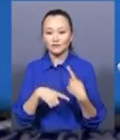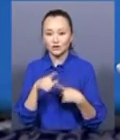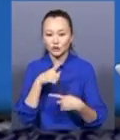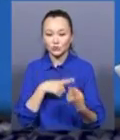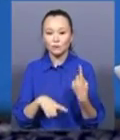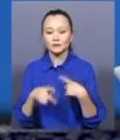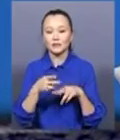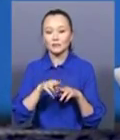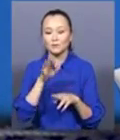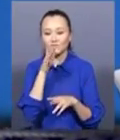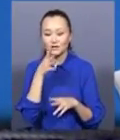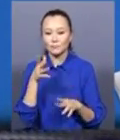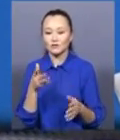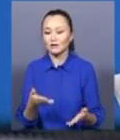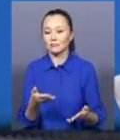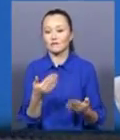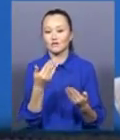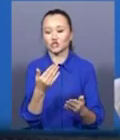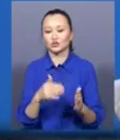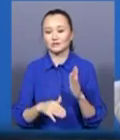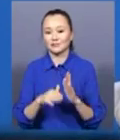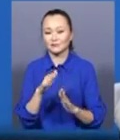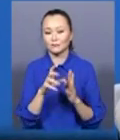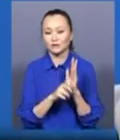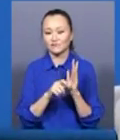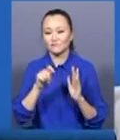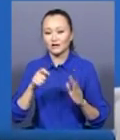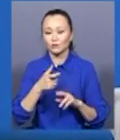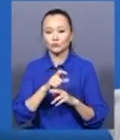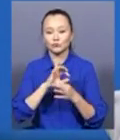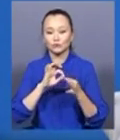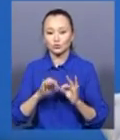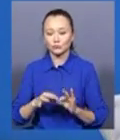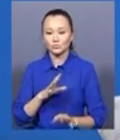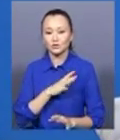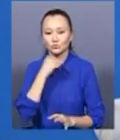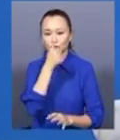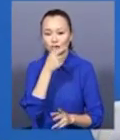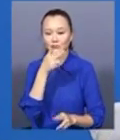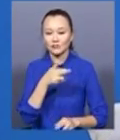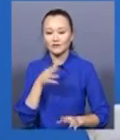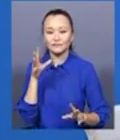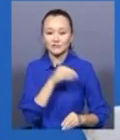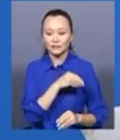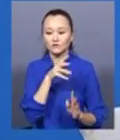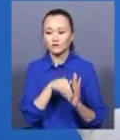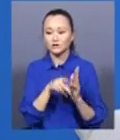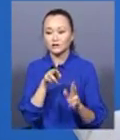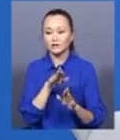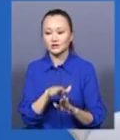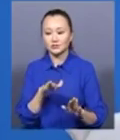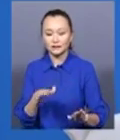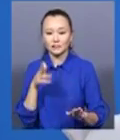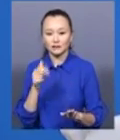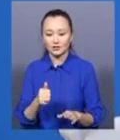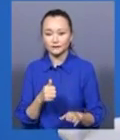к тому времени. Это же ваше детство послевоенное. Это очень сложные были годы для всех, в том числе и для детей.